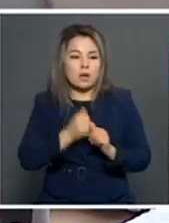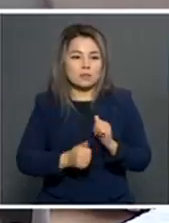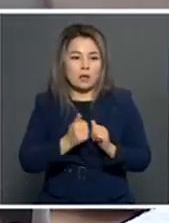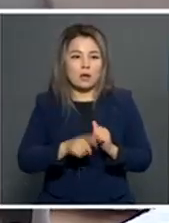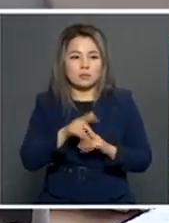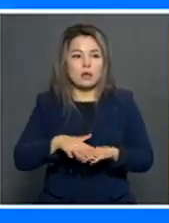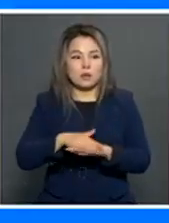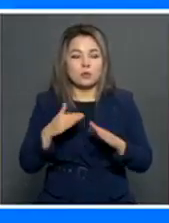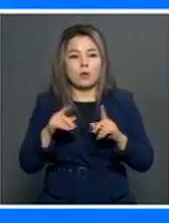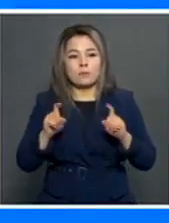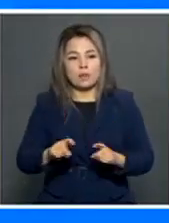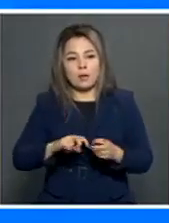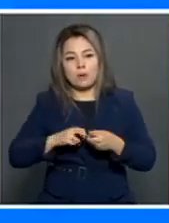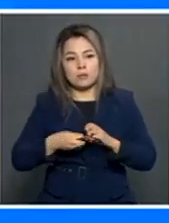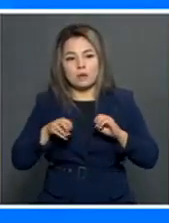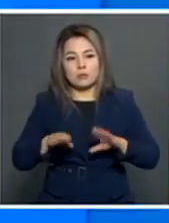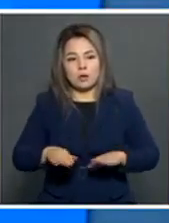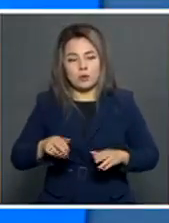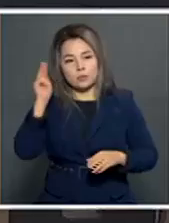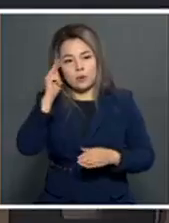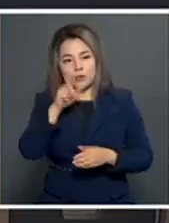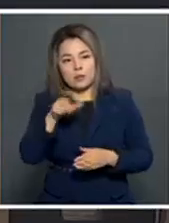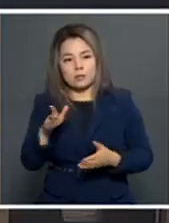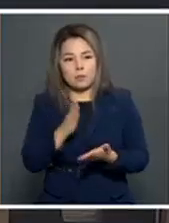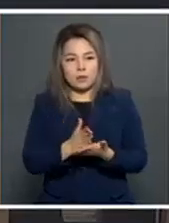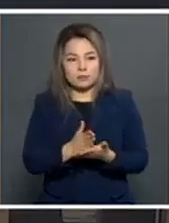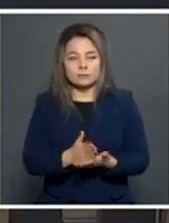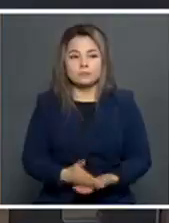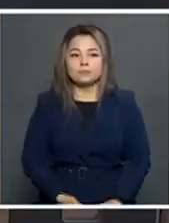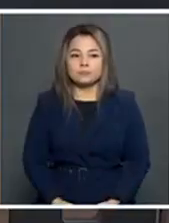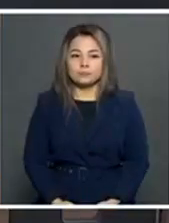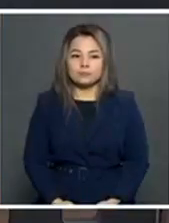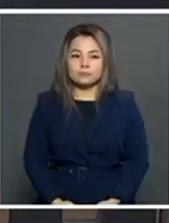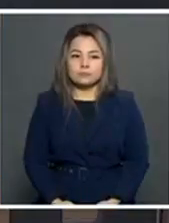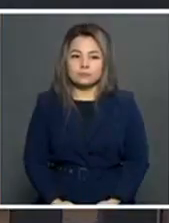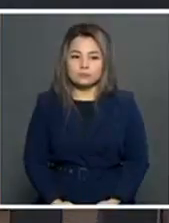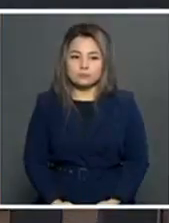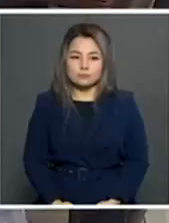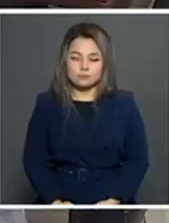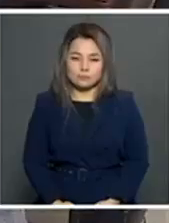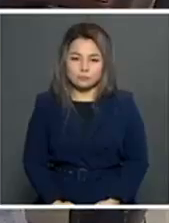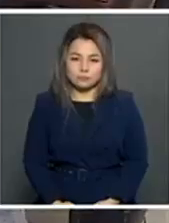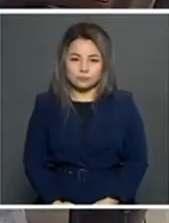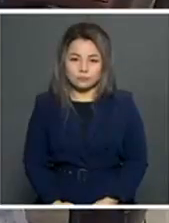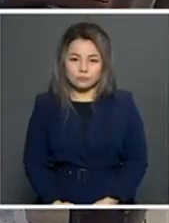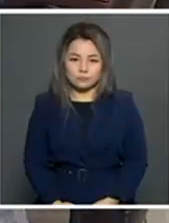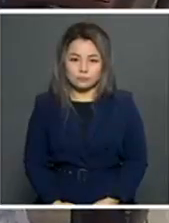Тұрғындар үйде отырбақ мәселесін шешуге үйреніп келеді дейді мамандар. Сәуле Алдамұратқызы, Жасұлан Жақсай, Қазақстан ұлттық телеарнасы.